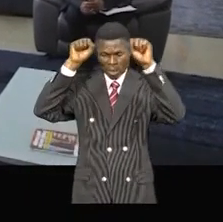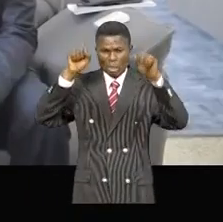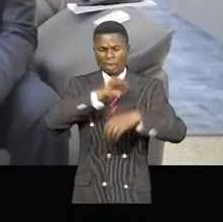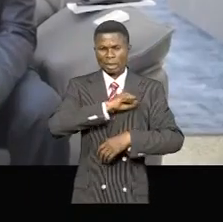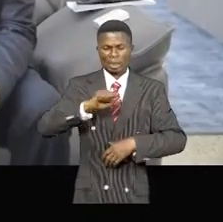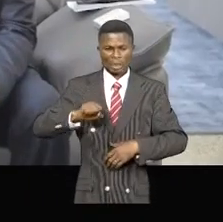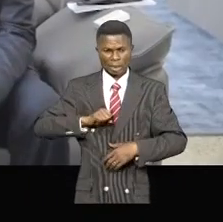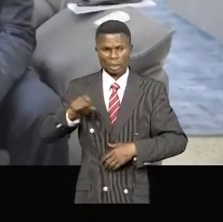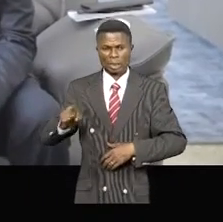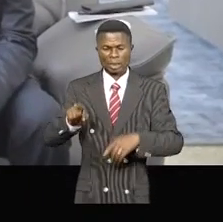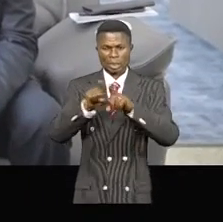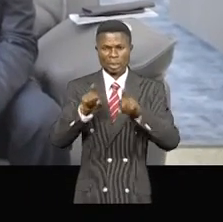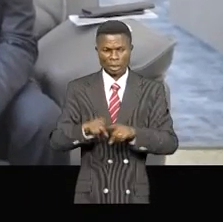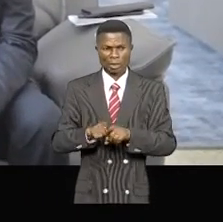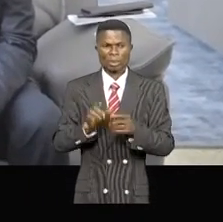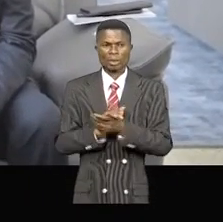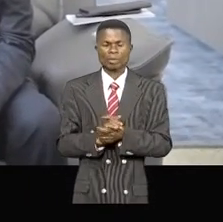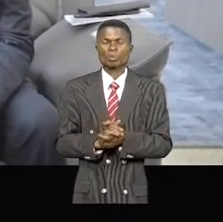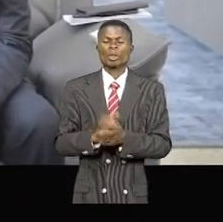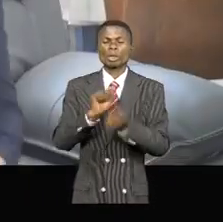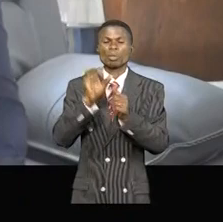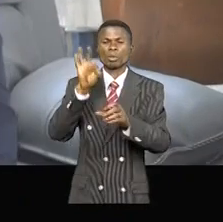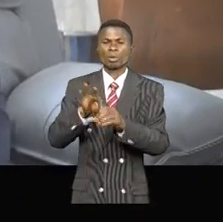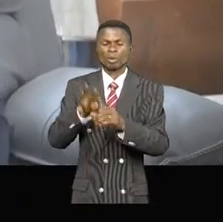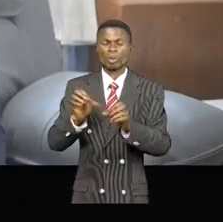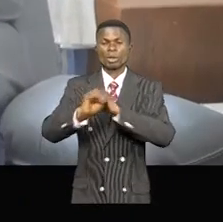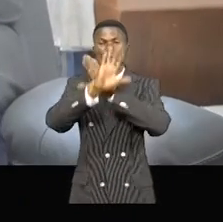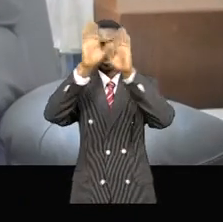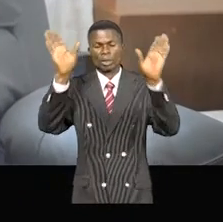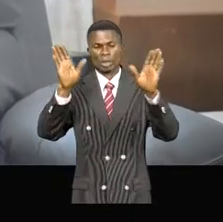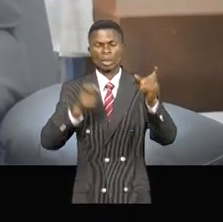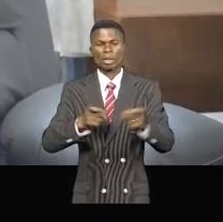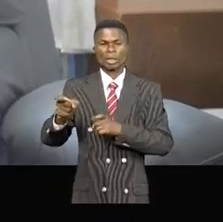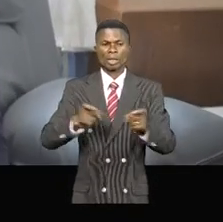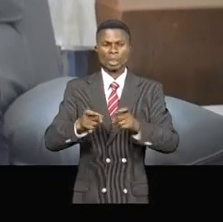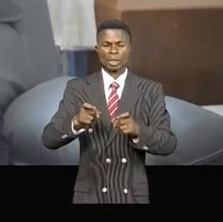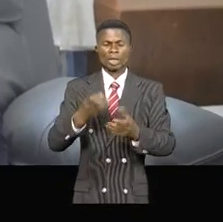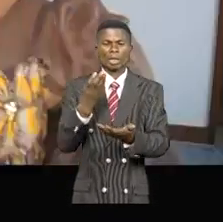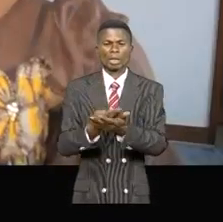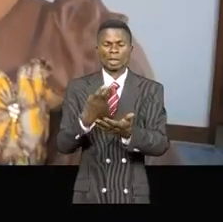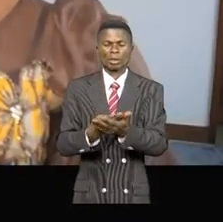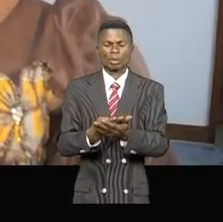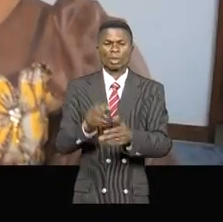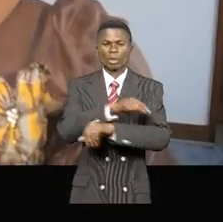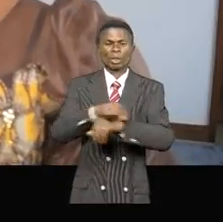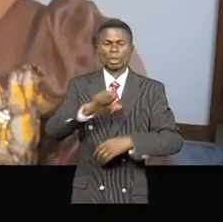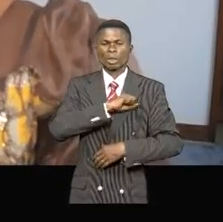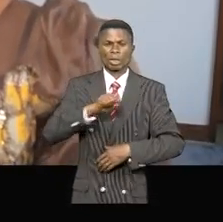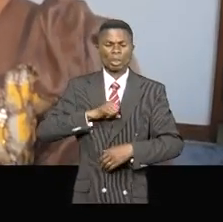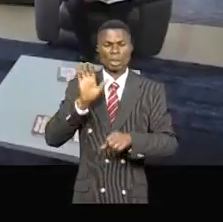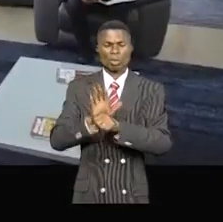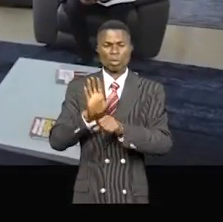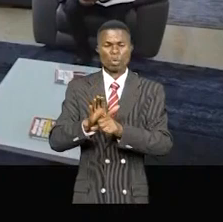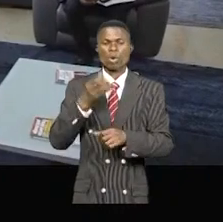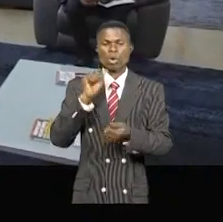du Parlement, notamment les réformes électorales, la transparence dans la gestion de la dotation budgétaire du Sénat, autant de sujets